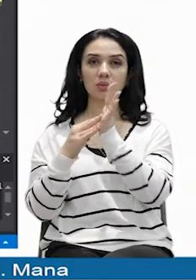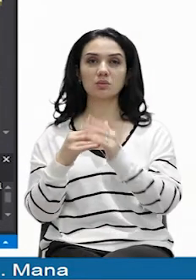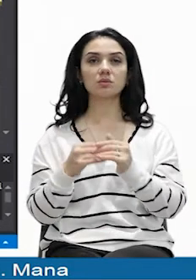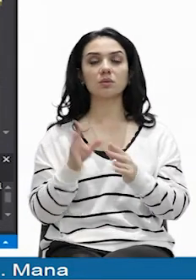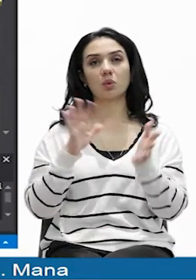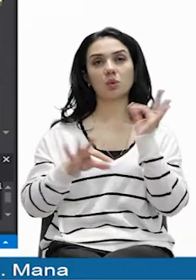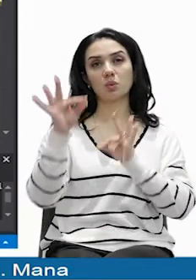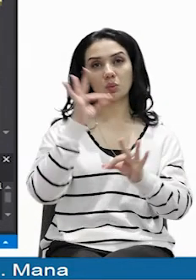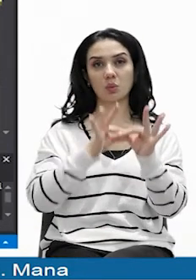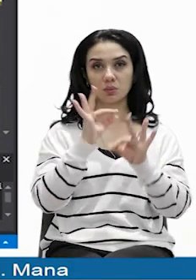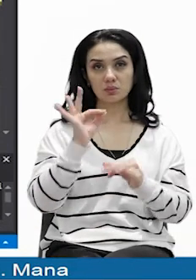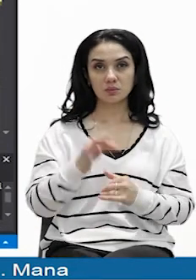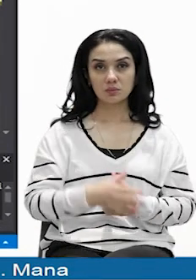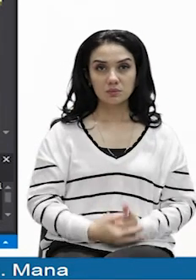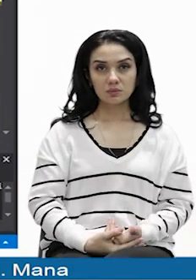6. To'g'rimi?